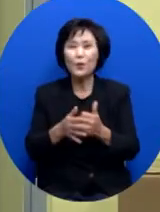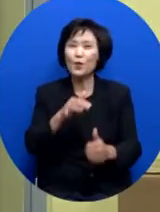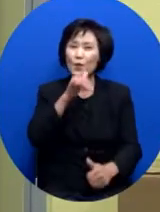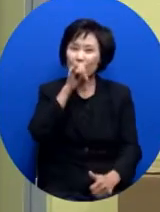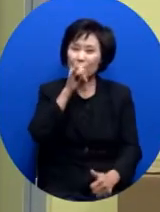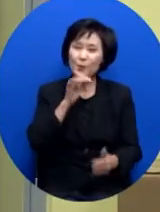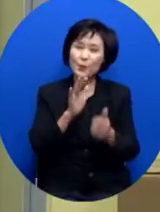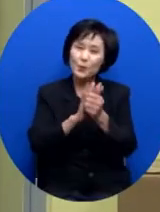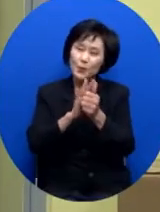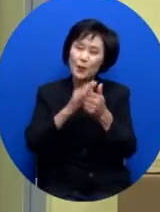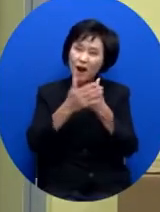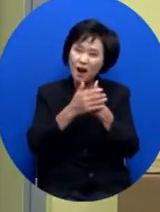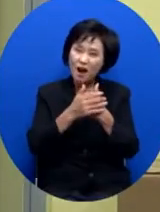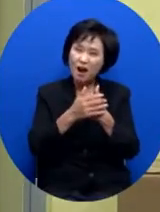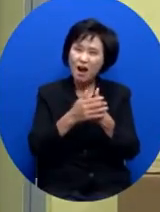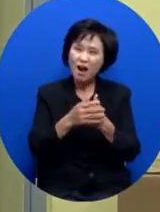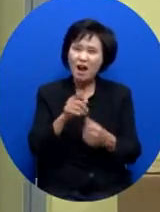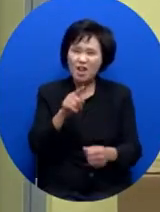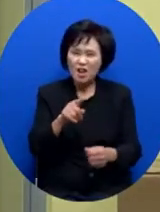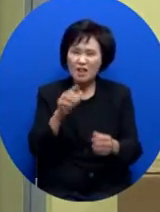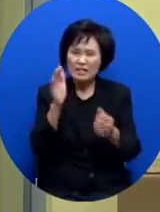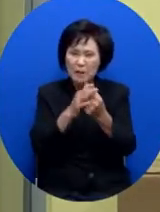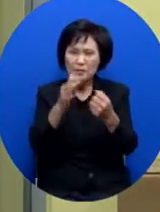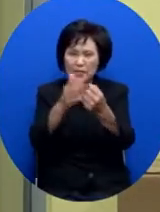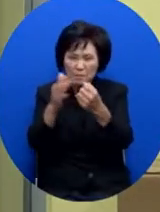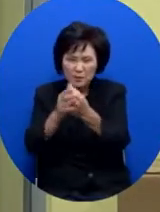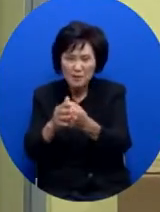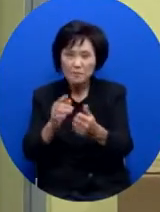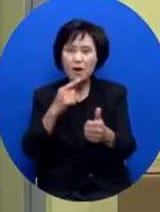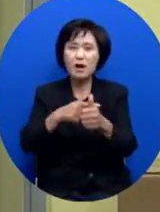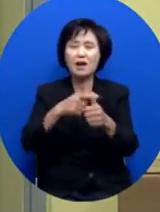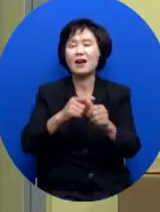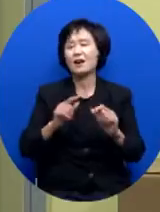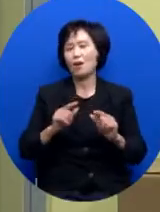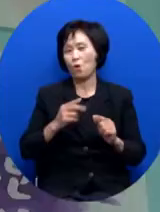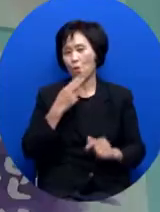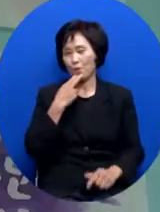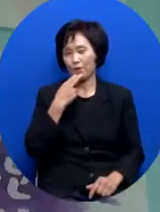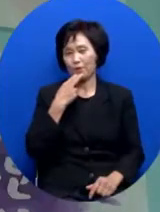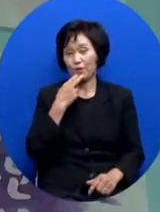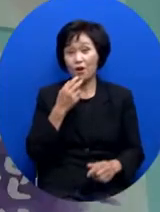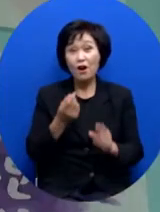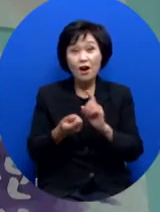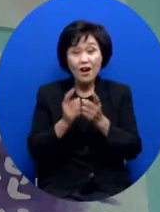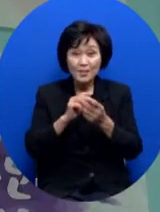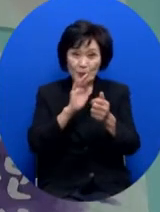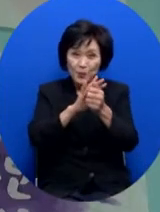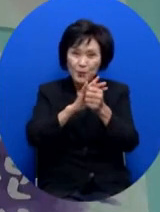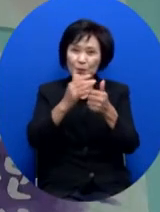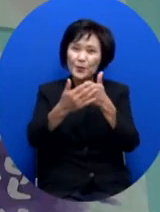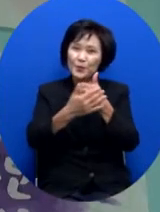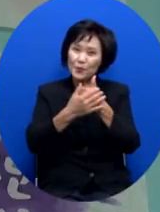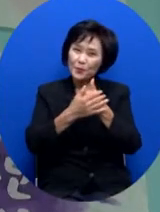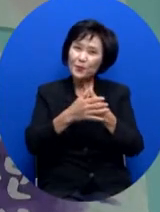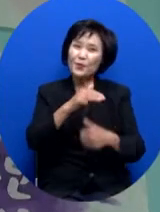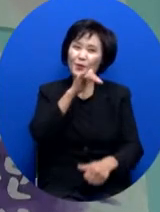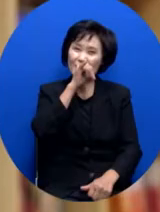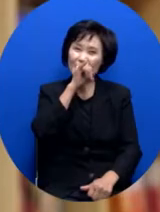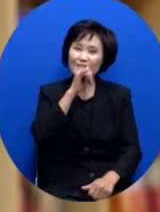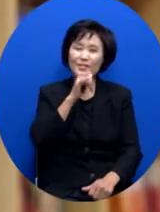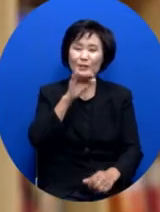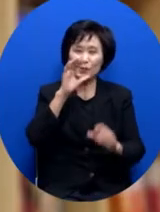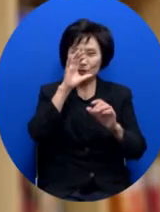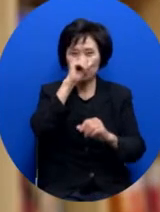탓하고 욕하지 않고 함께 하는 그런 공동체 의식들이 아이들 입에서 나올 때마다 저희들은 큰 기쁨을 느낍니다